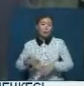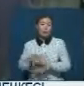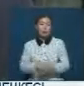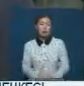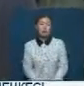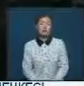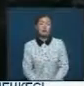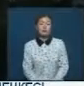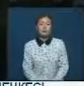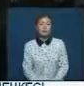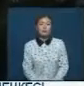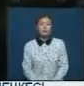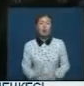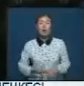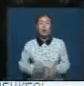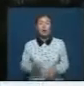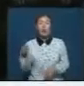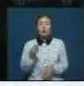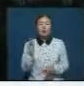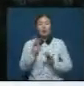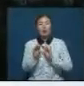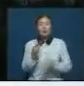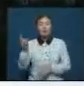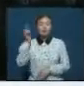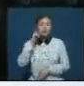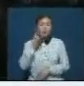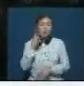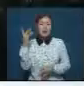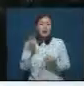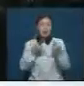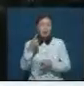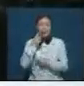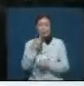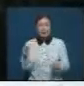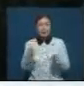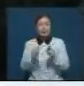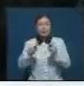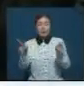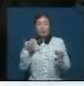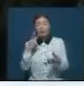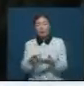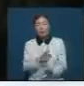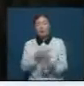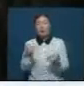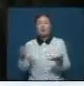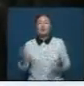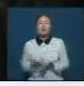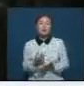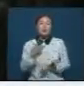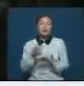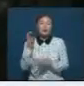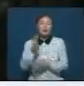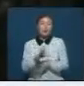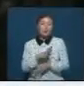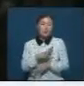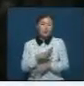келіпті. Осы Ақтауда осында ярмарка өтіп жатыр деген рекламадан көрдік. Соны бүгін сәтсіп, соны